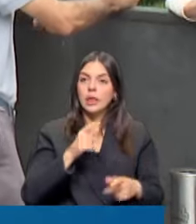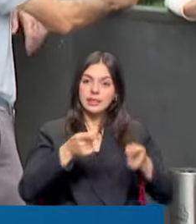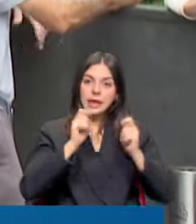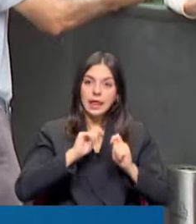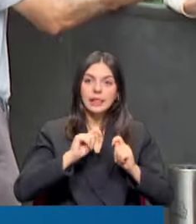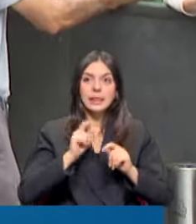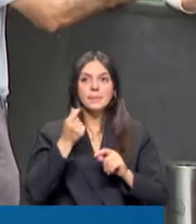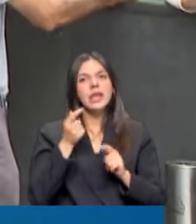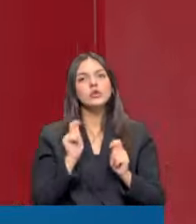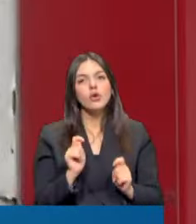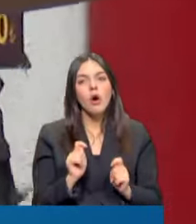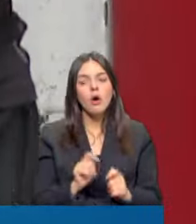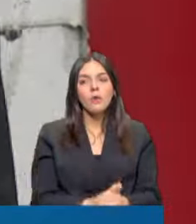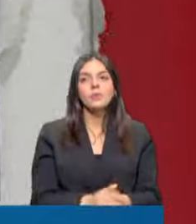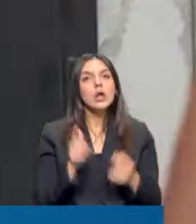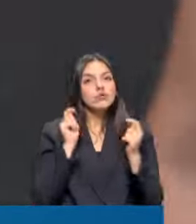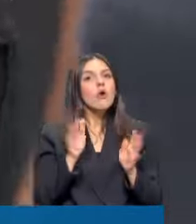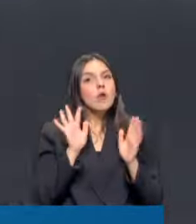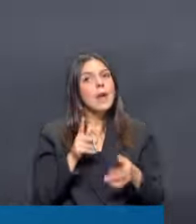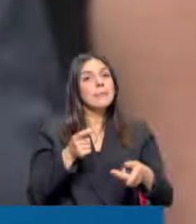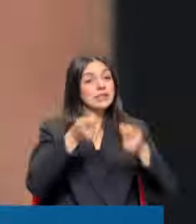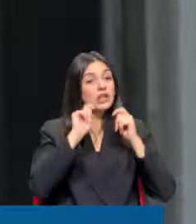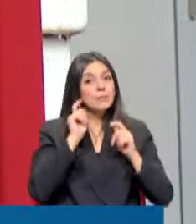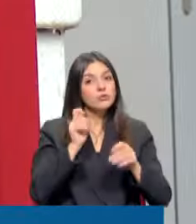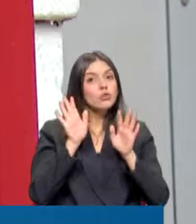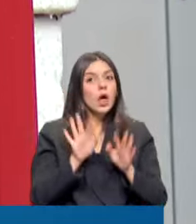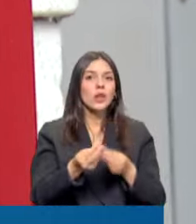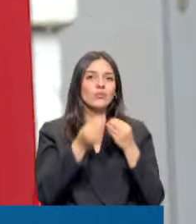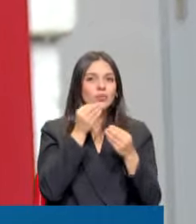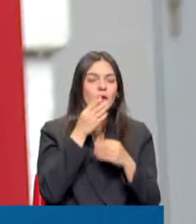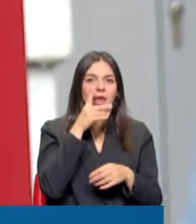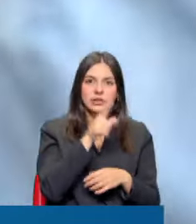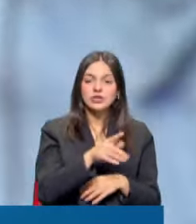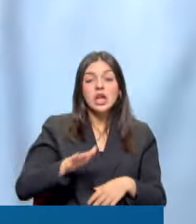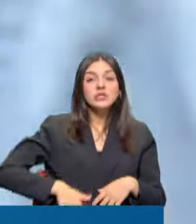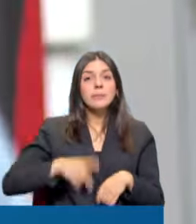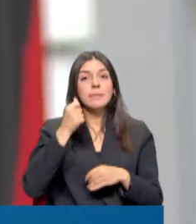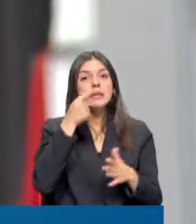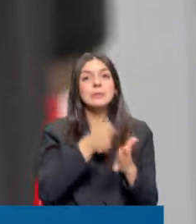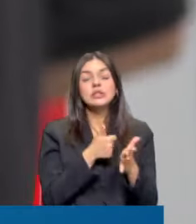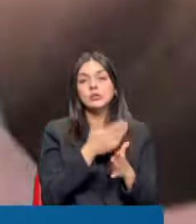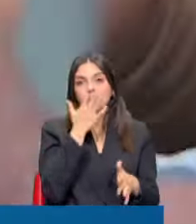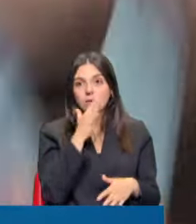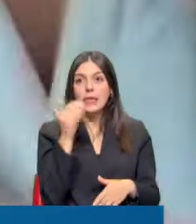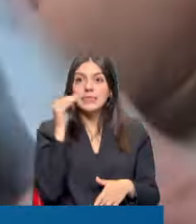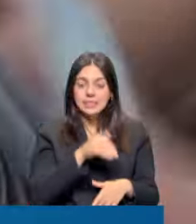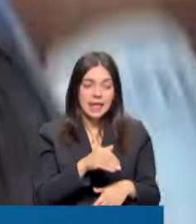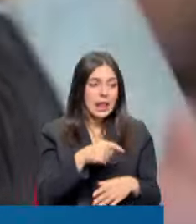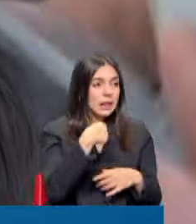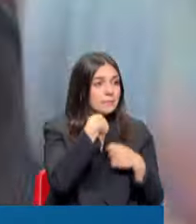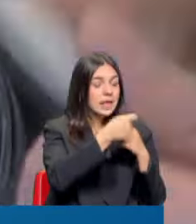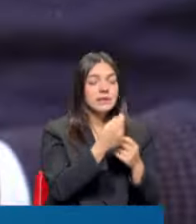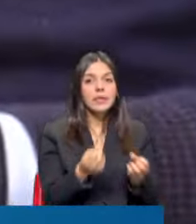çekmek biraz zor yani. Zor ama çekmek zorunda kalıyor tüketici çünkü cepte nakit para yok. Gelirler giderlere